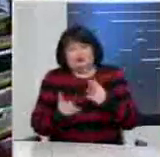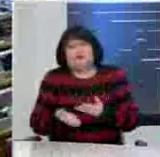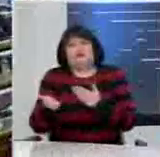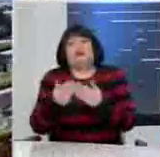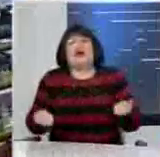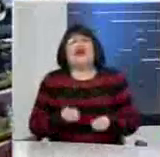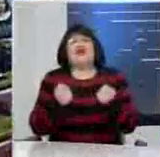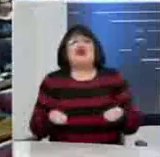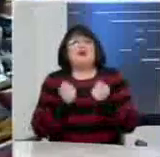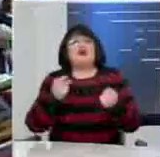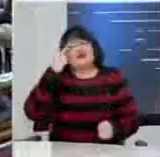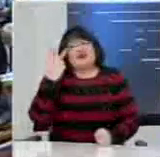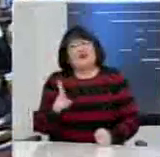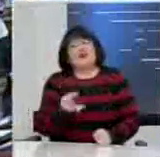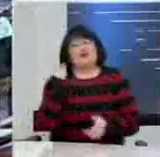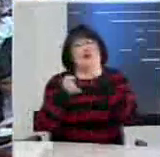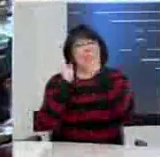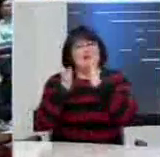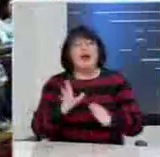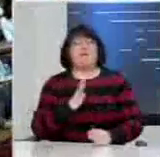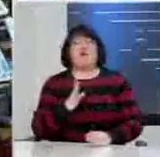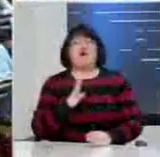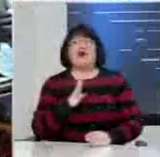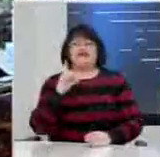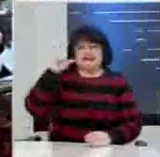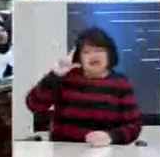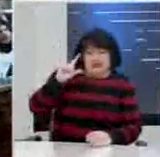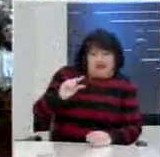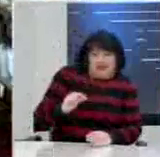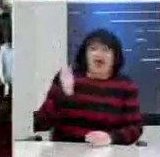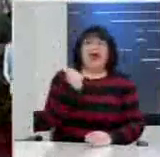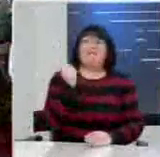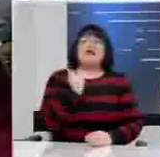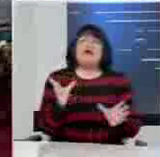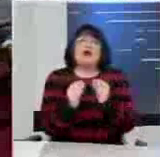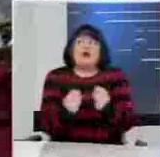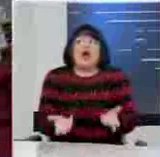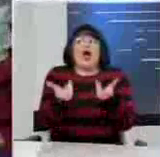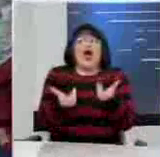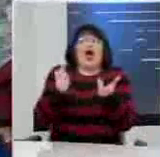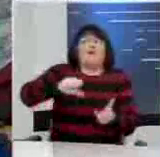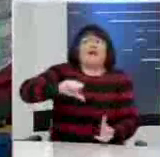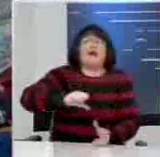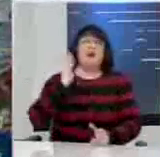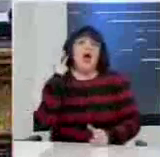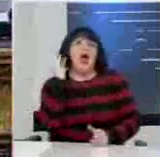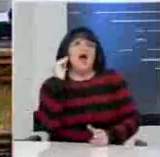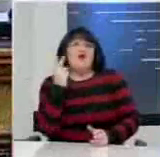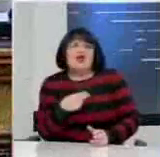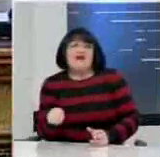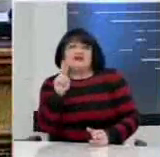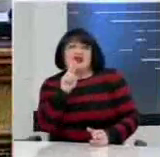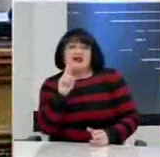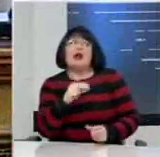εργαζόμενου που πλήττεται, του πολίτη που παίρνει μειωμένο επίδομα πετρελαίου σήμερα και ακούει στις ειδήσεις ότι αυξάνεται το επίδομα αλλά